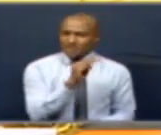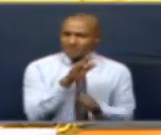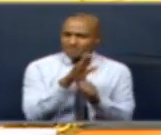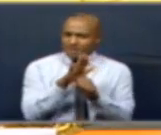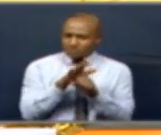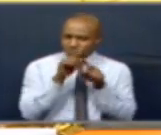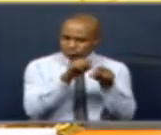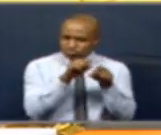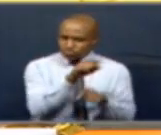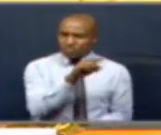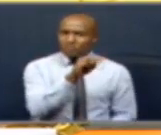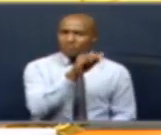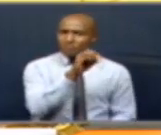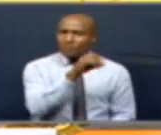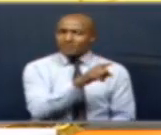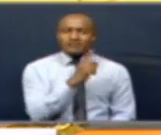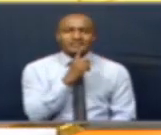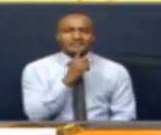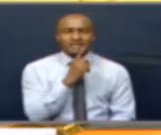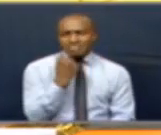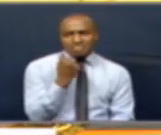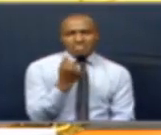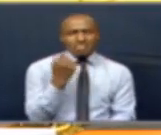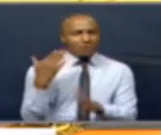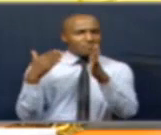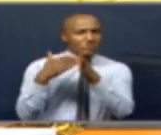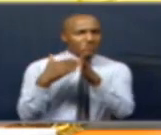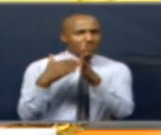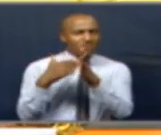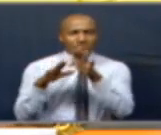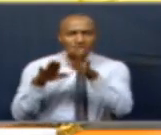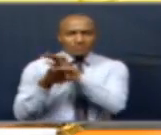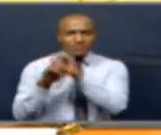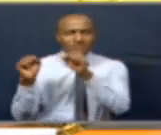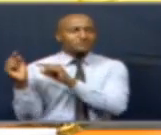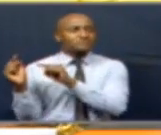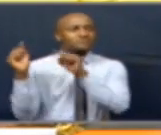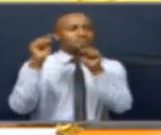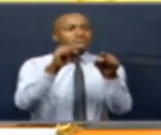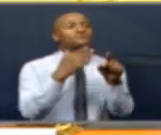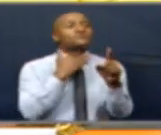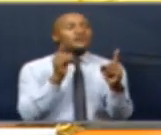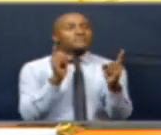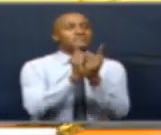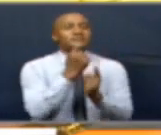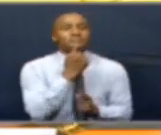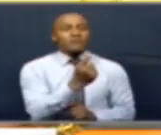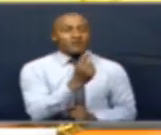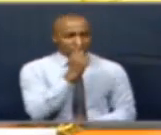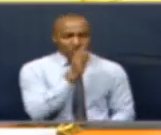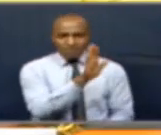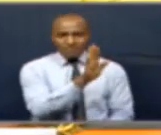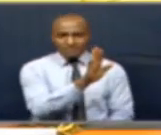na kumhusisha na hatua ya hivi juzi ambapo naibu wa rais alikosa kukutana na mzee Moi nyumbani kwake huko Kabaraka.